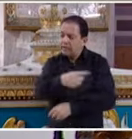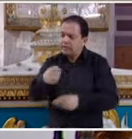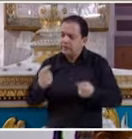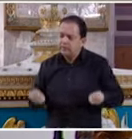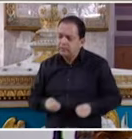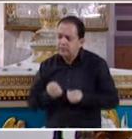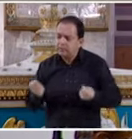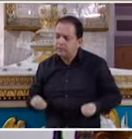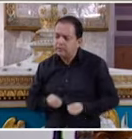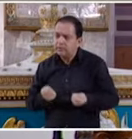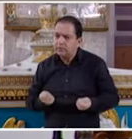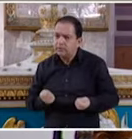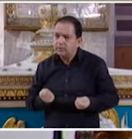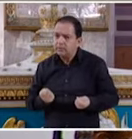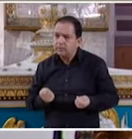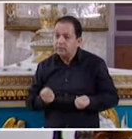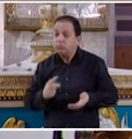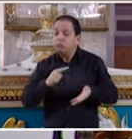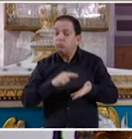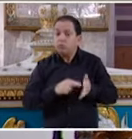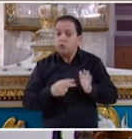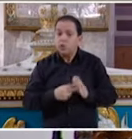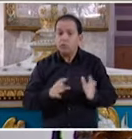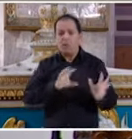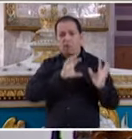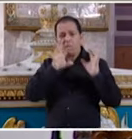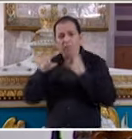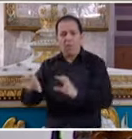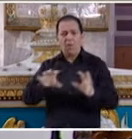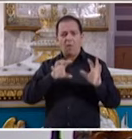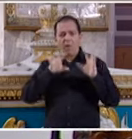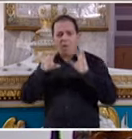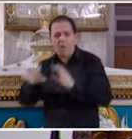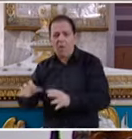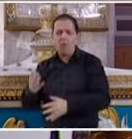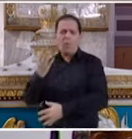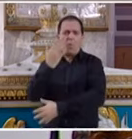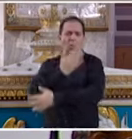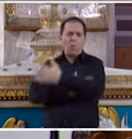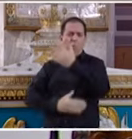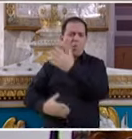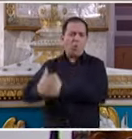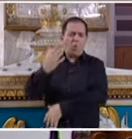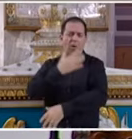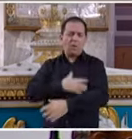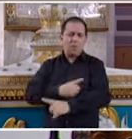ίνα με τα χαράς τούτο ποιώσι και μη